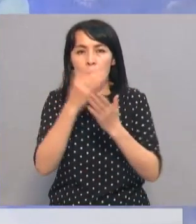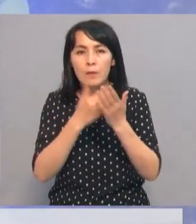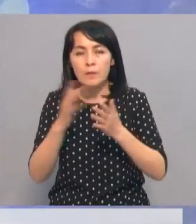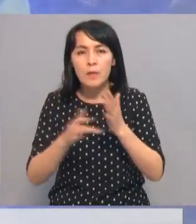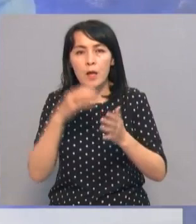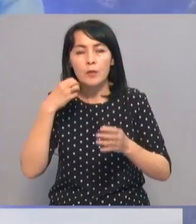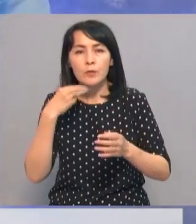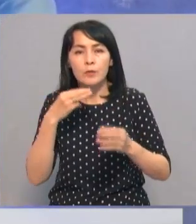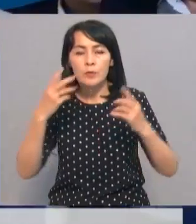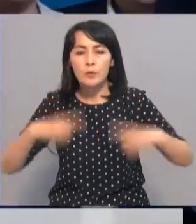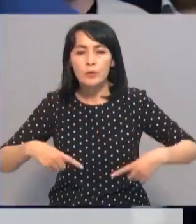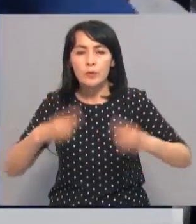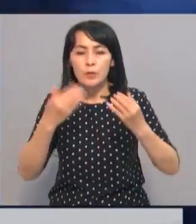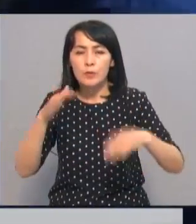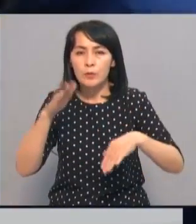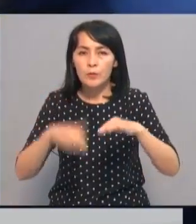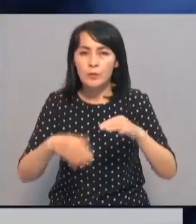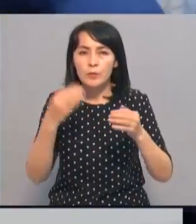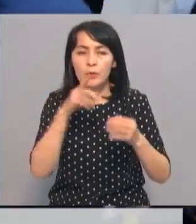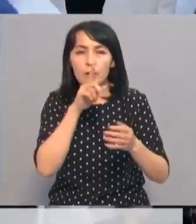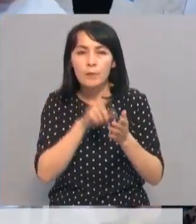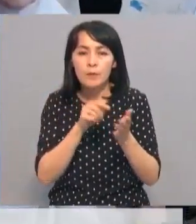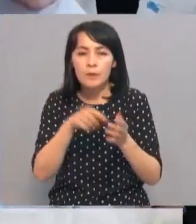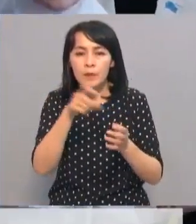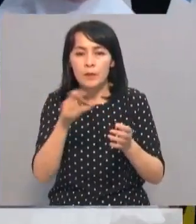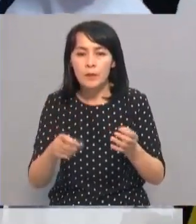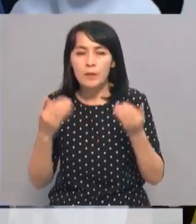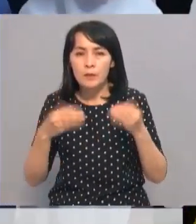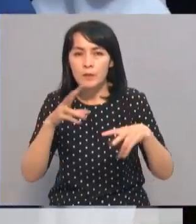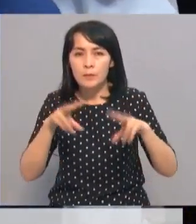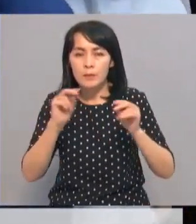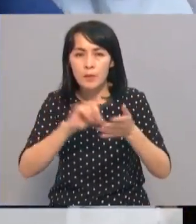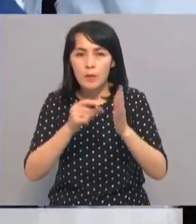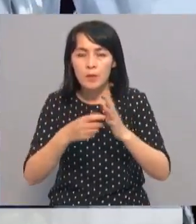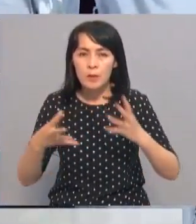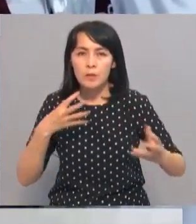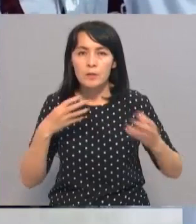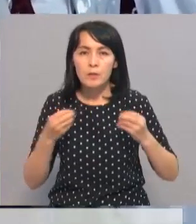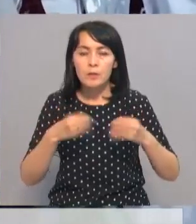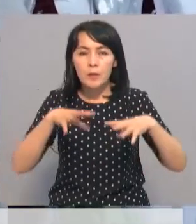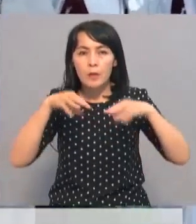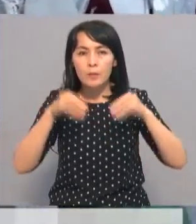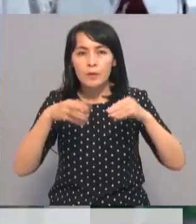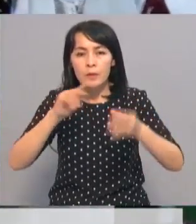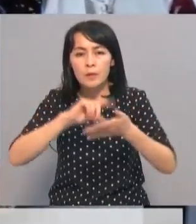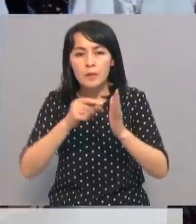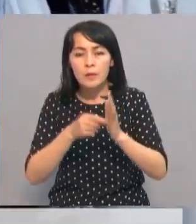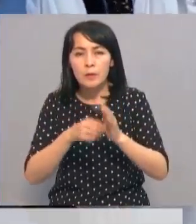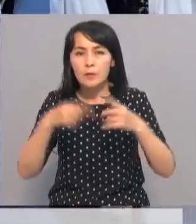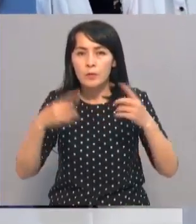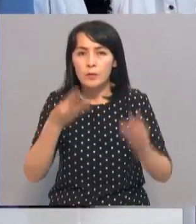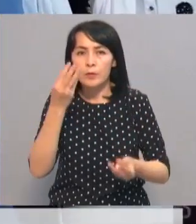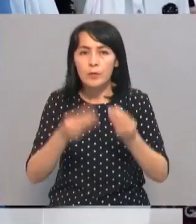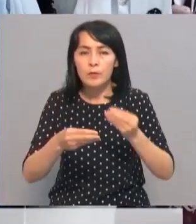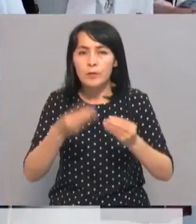города Туркестан созданы идеальные условия для пенсионеров. Имеются специальные помещения для оздоровления, массажный кабинет, интеллектуальные